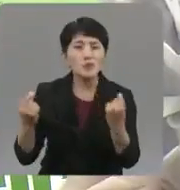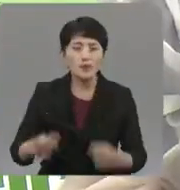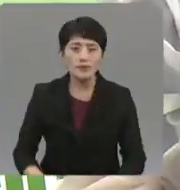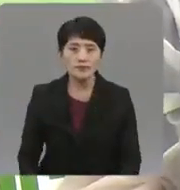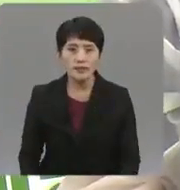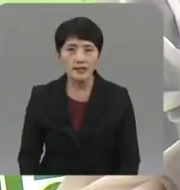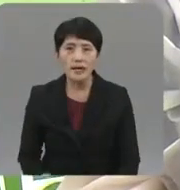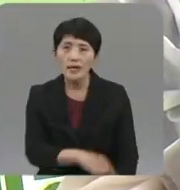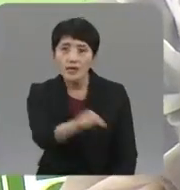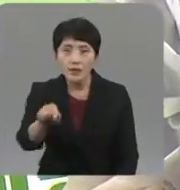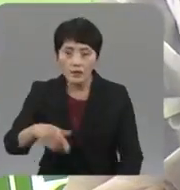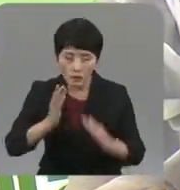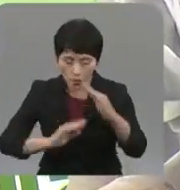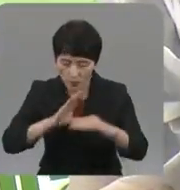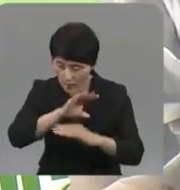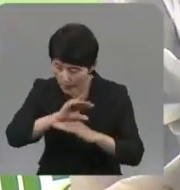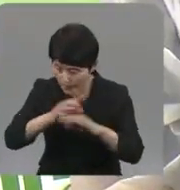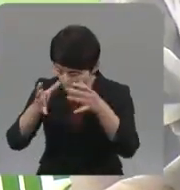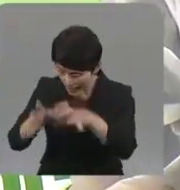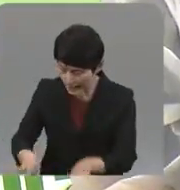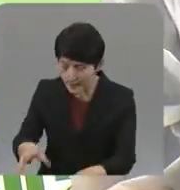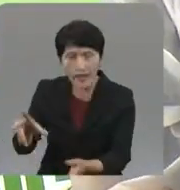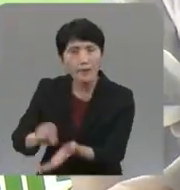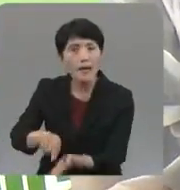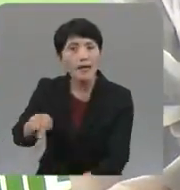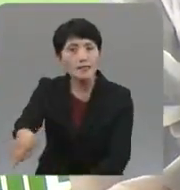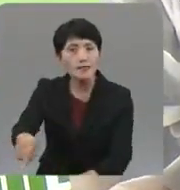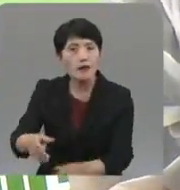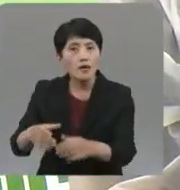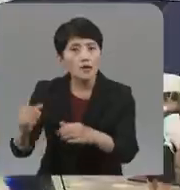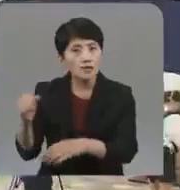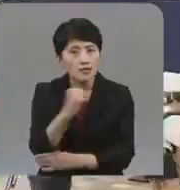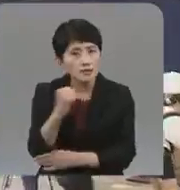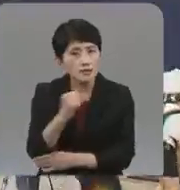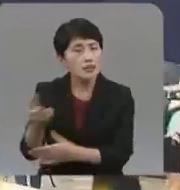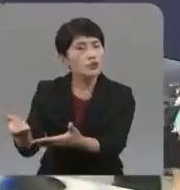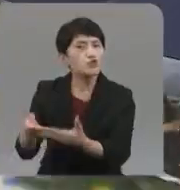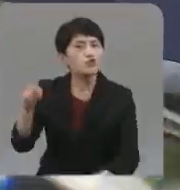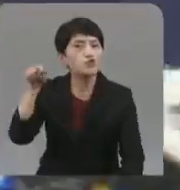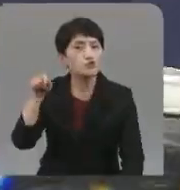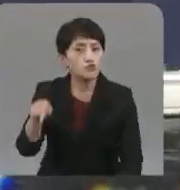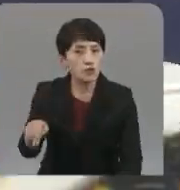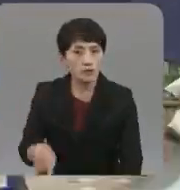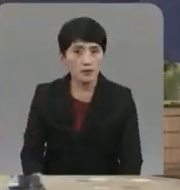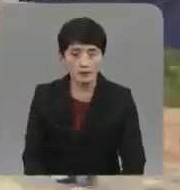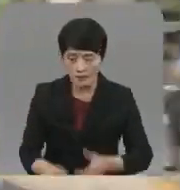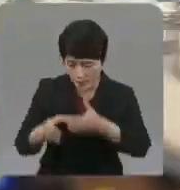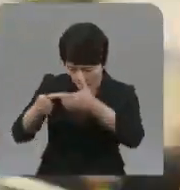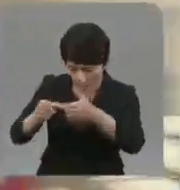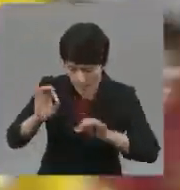lung lay quyền được biết của người dân và tự do ngôn luận của ông này sẽ vấp phải sự phản kháng quyết liệt